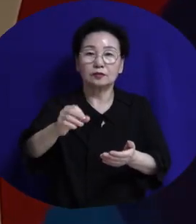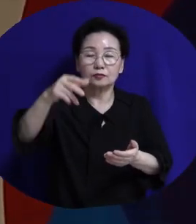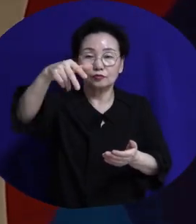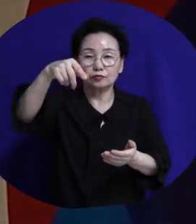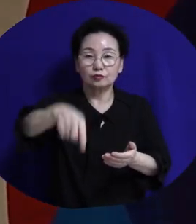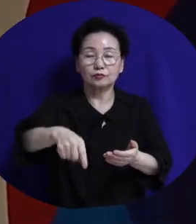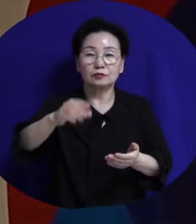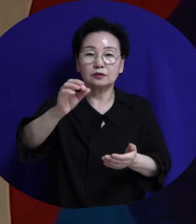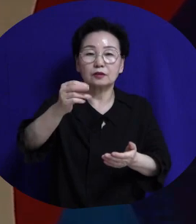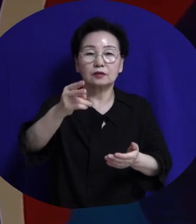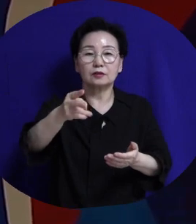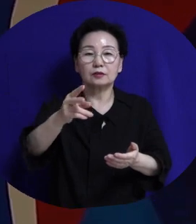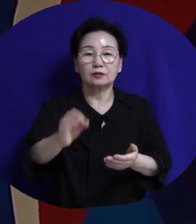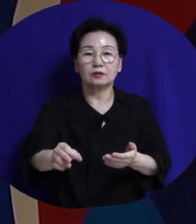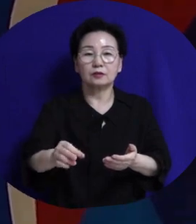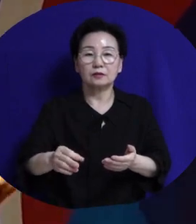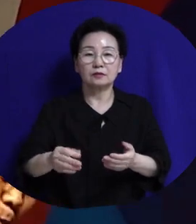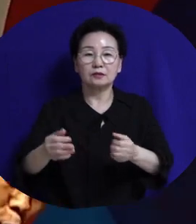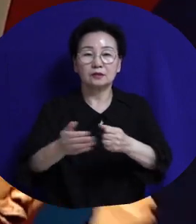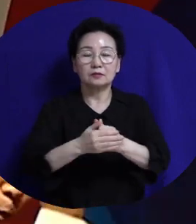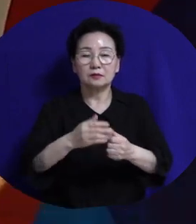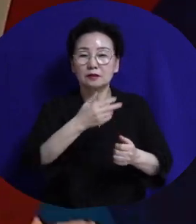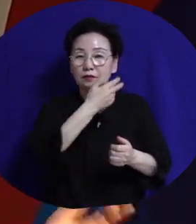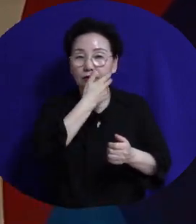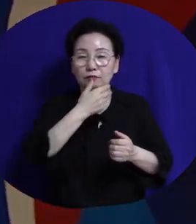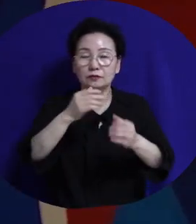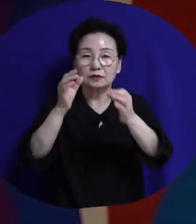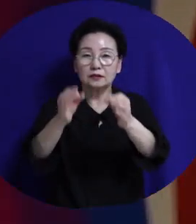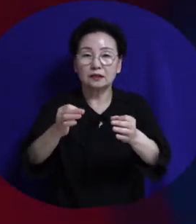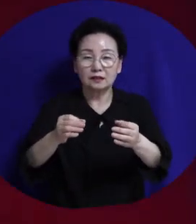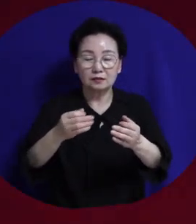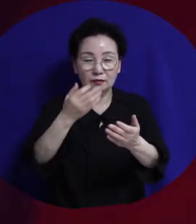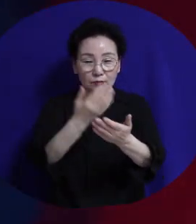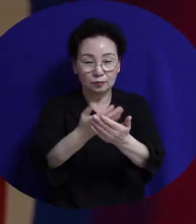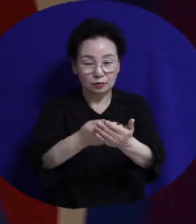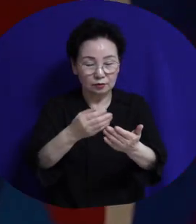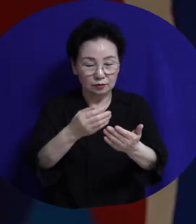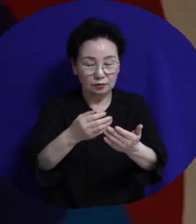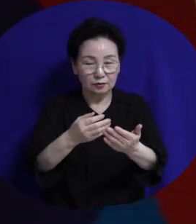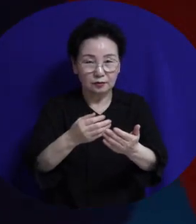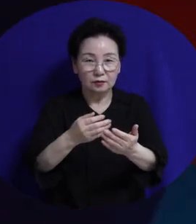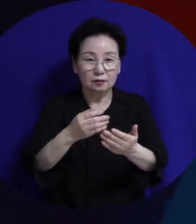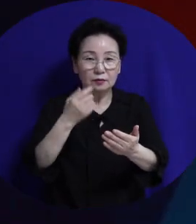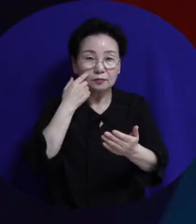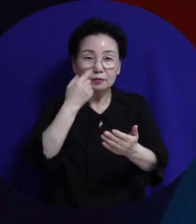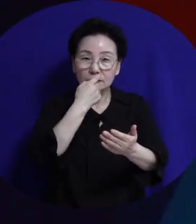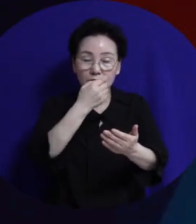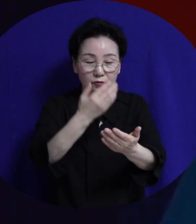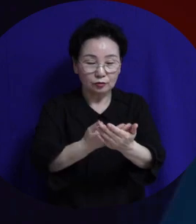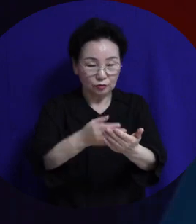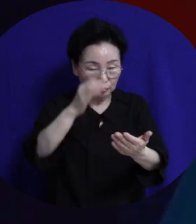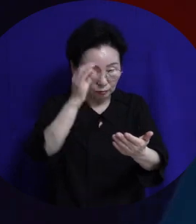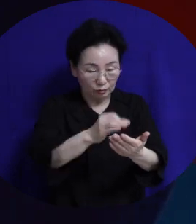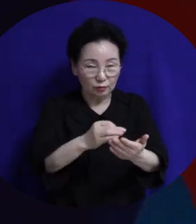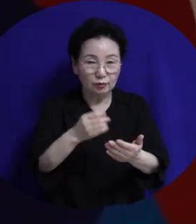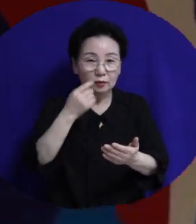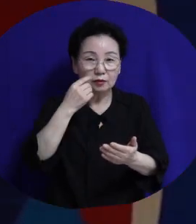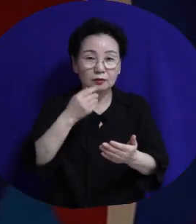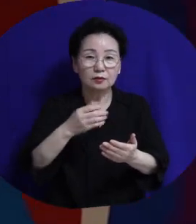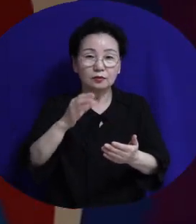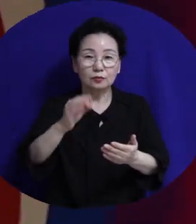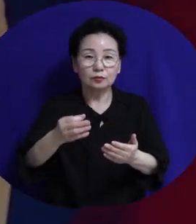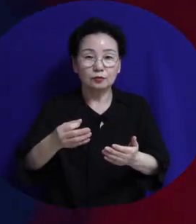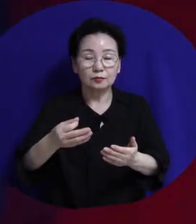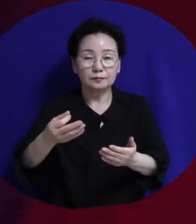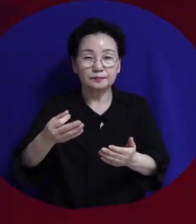겁니다. 그 영국은행에서 딱 보증서 보고 돈을 빼준 겁니다. 마찬가지 아니에요? 미국이 보증을